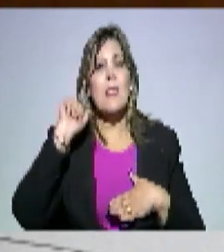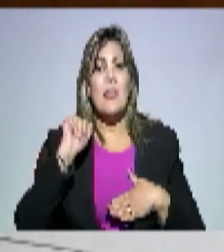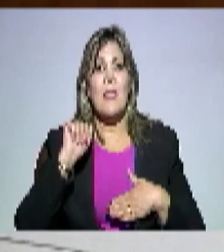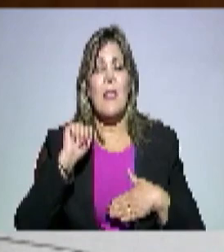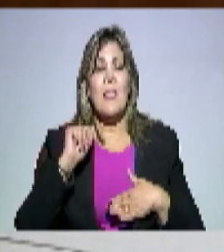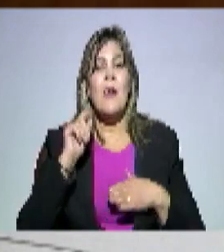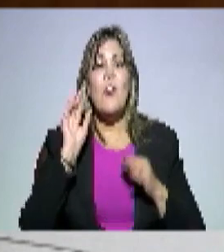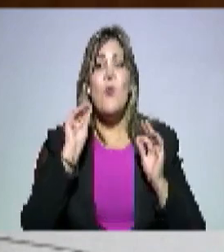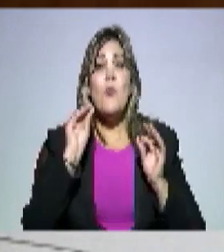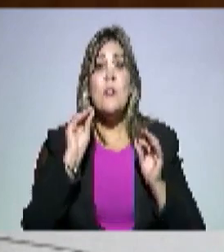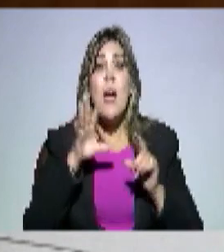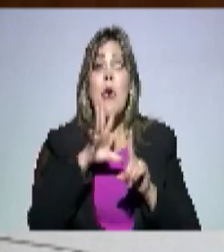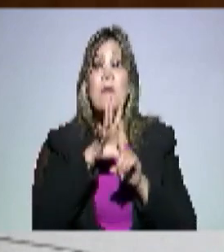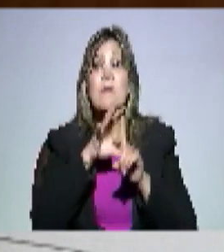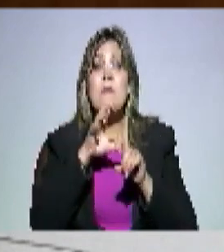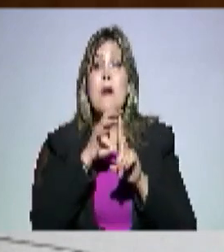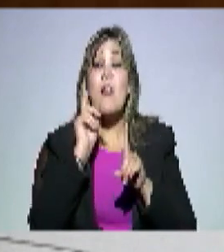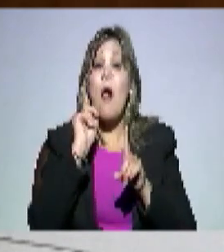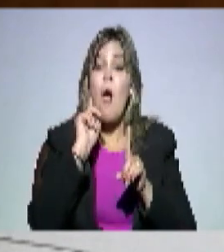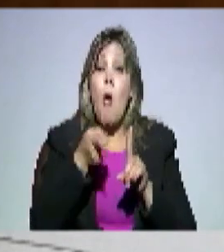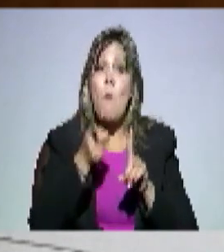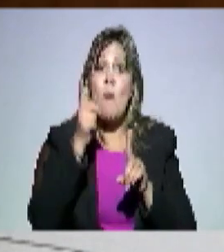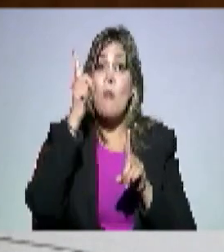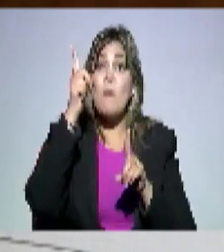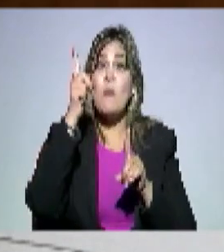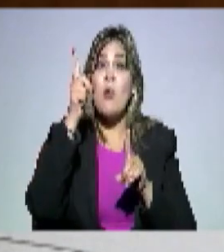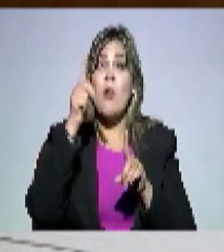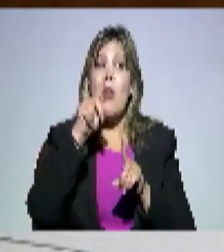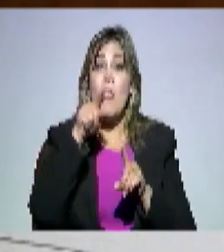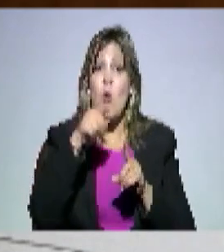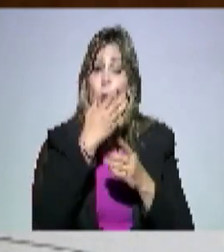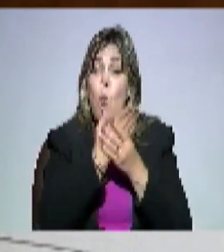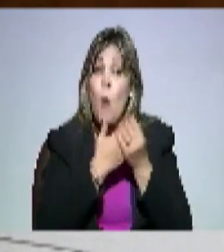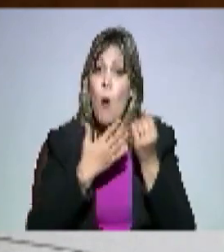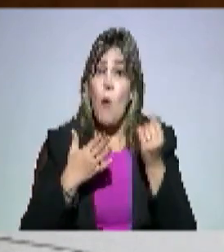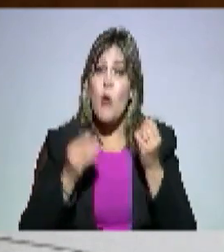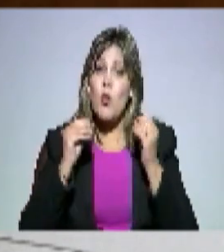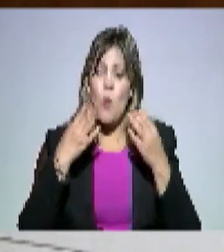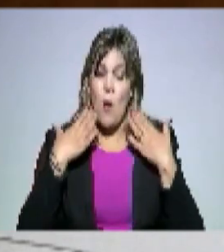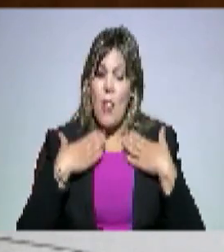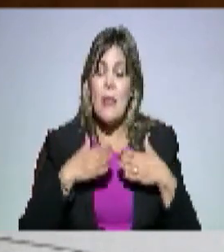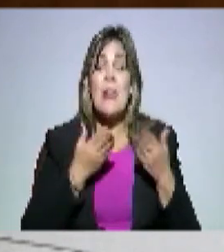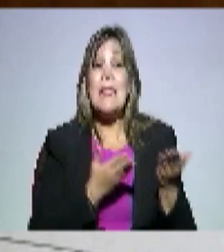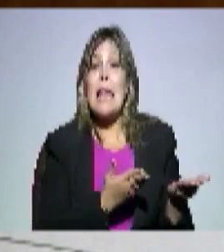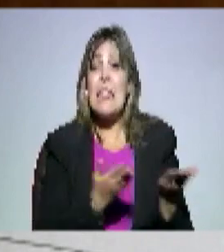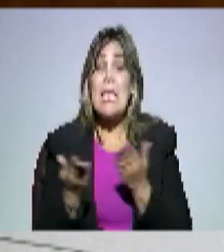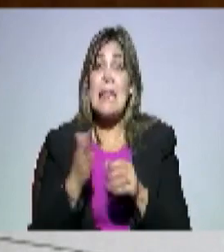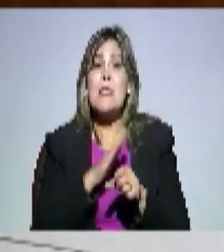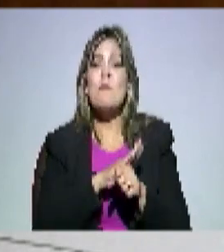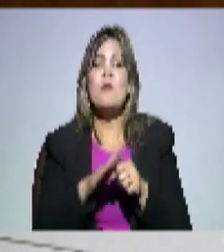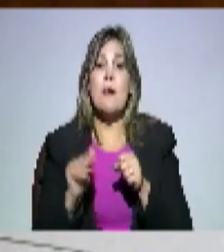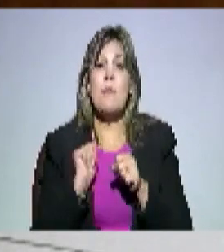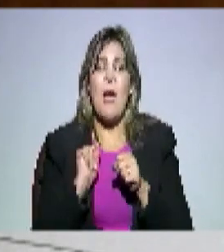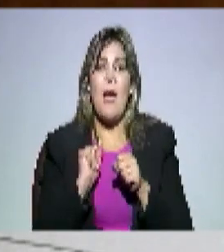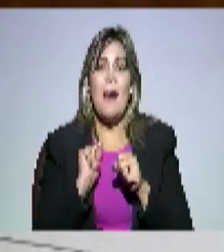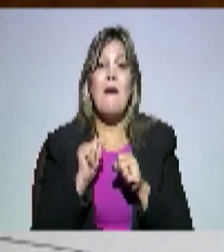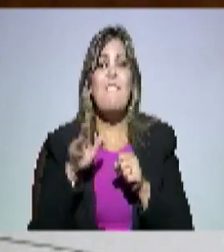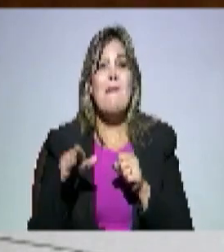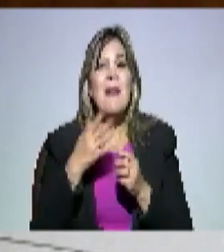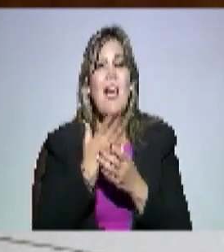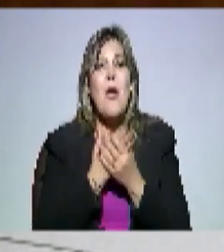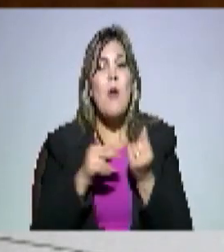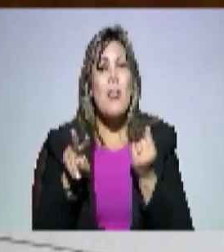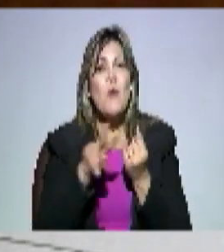تقليدا او وساره امرا من الله لادم واولاده اعتدوا ان هم يقدموا ذبيح فنلا قي قين وهابيل